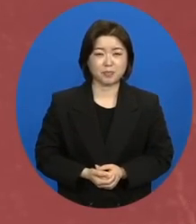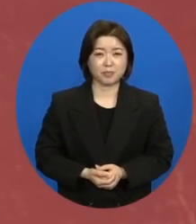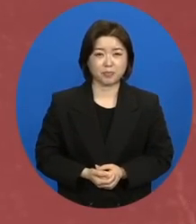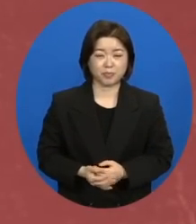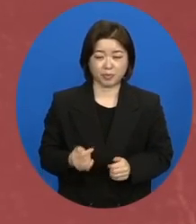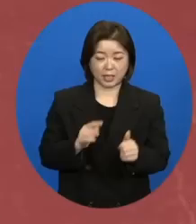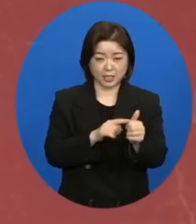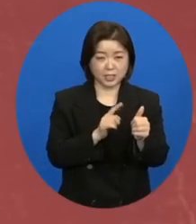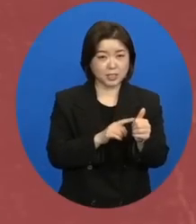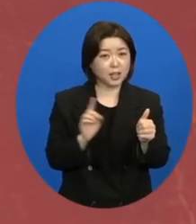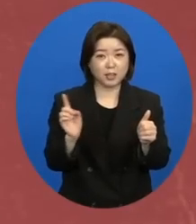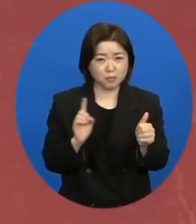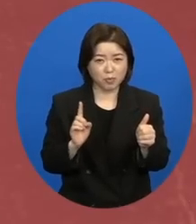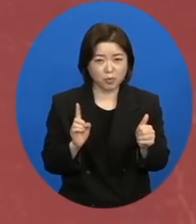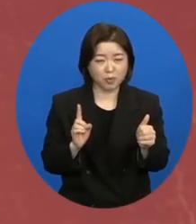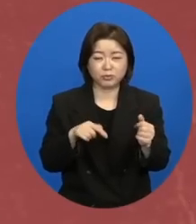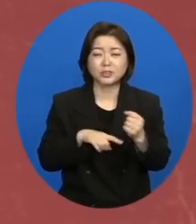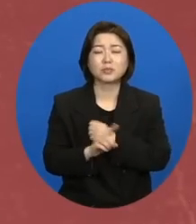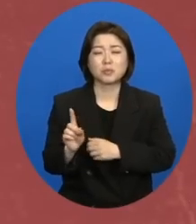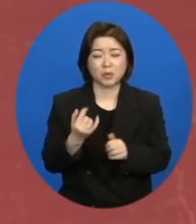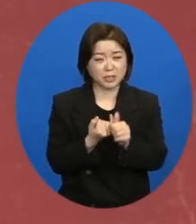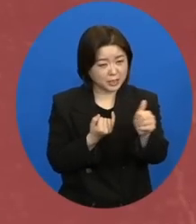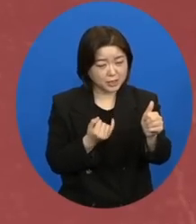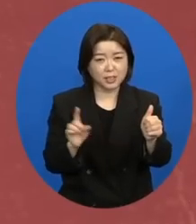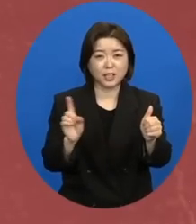신랑이 뭔지 아세요? 신랑.